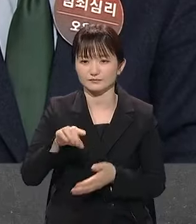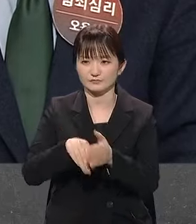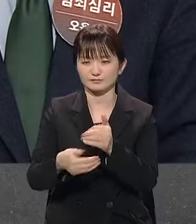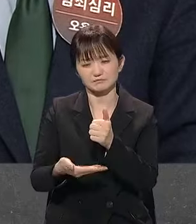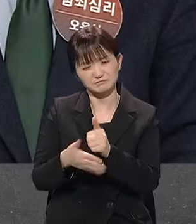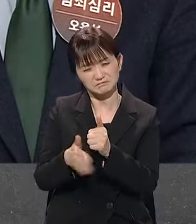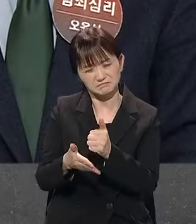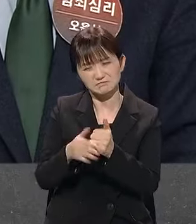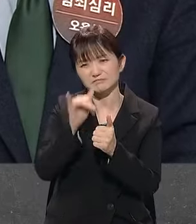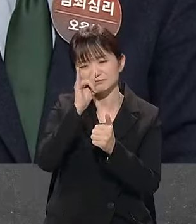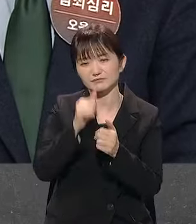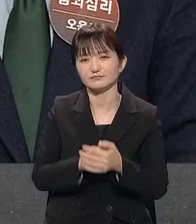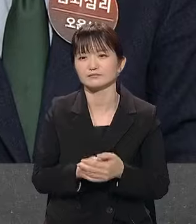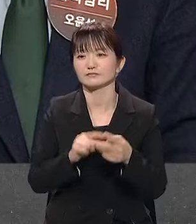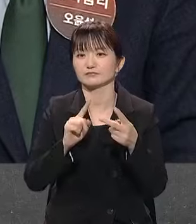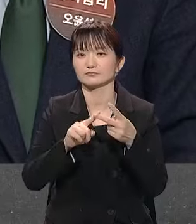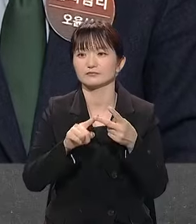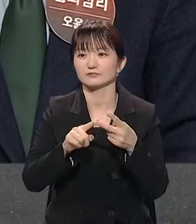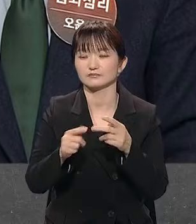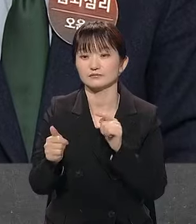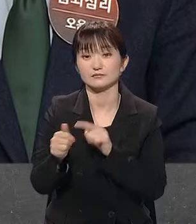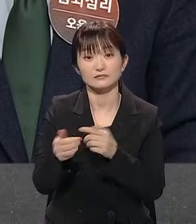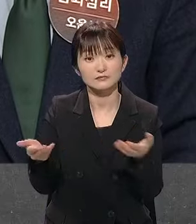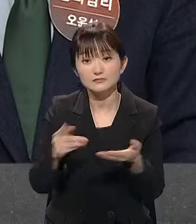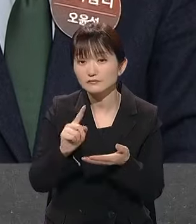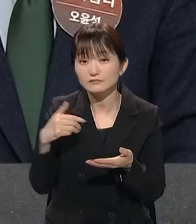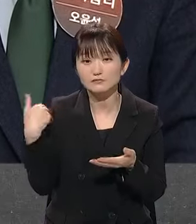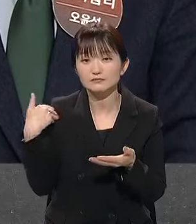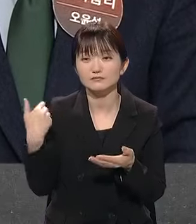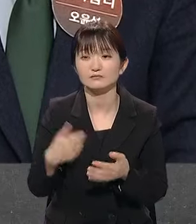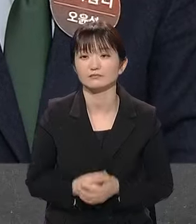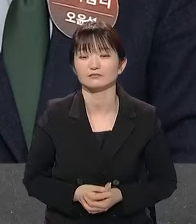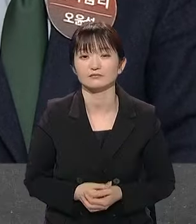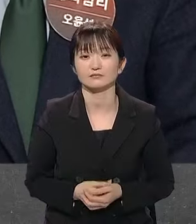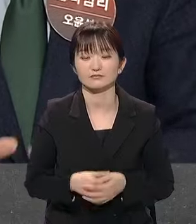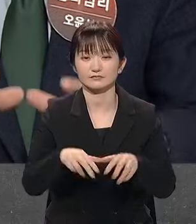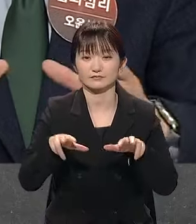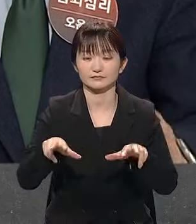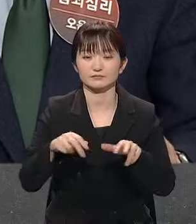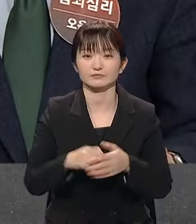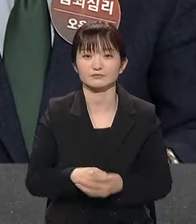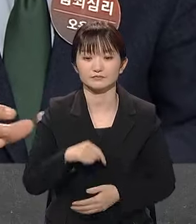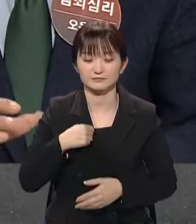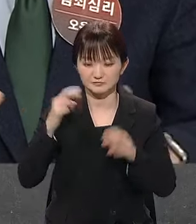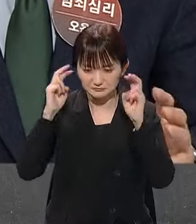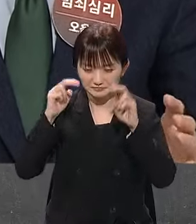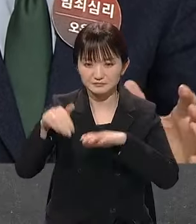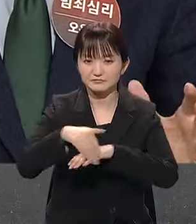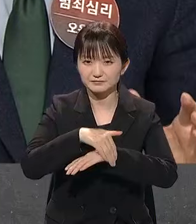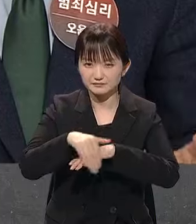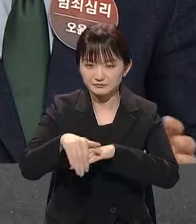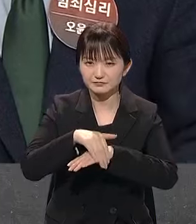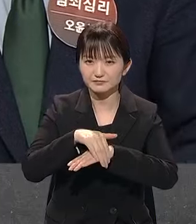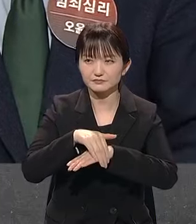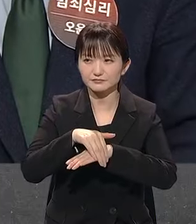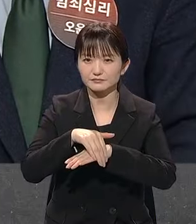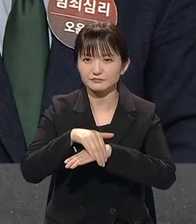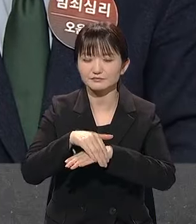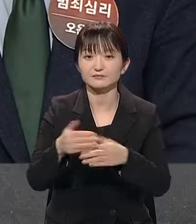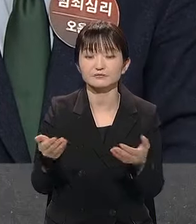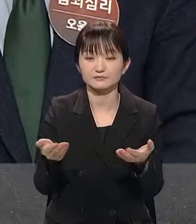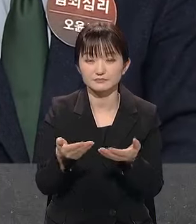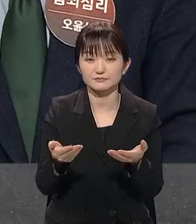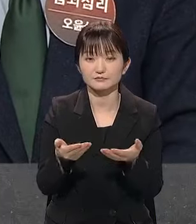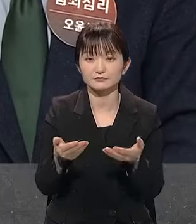막 었는지 두 번째이 사람 직업이 뭔지는 모르겠지만 그 현재 자기가 어떤 회사라 그가 이런데이 건물을